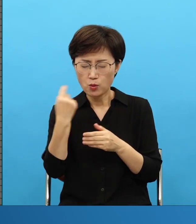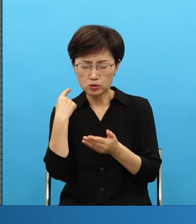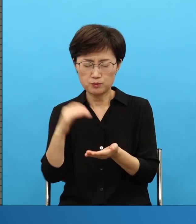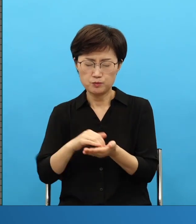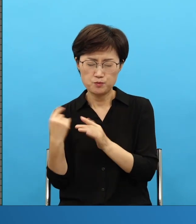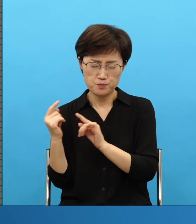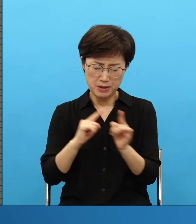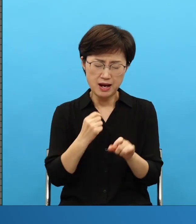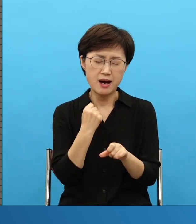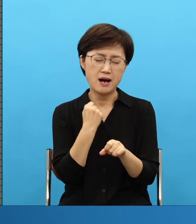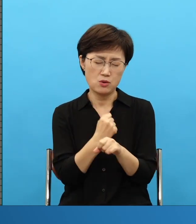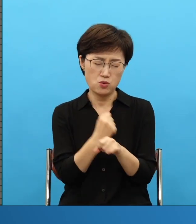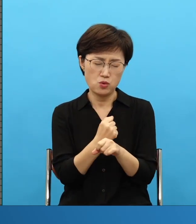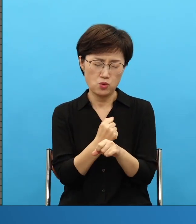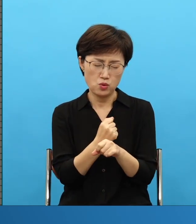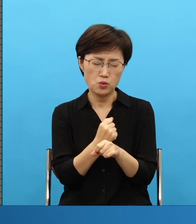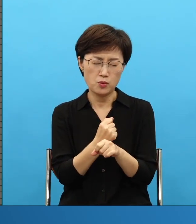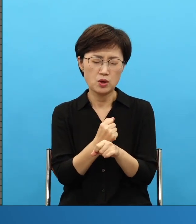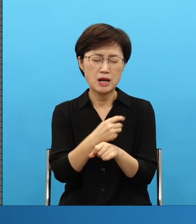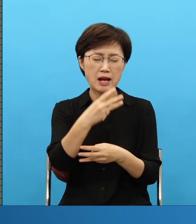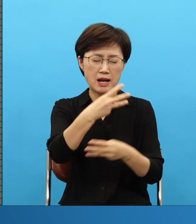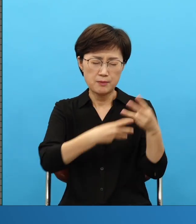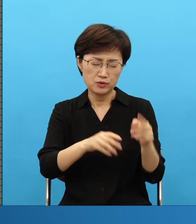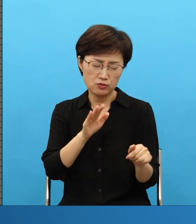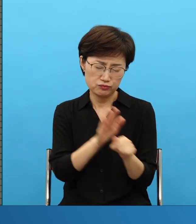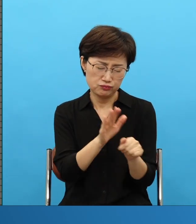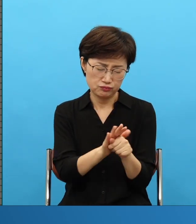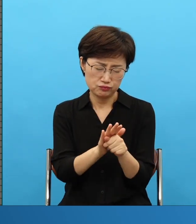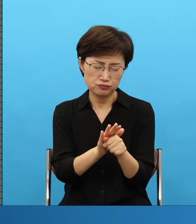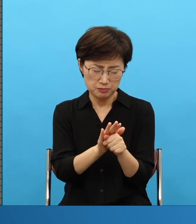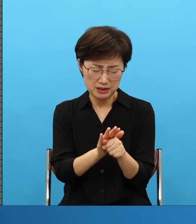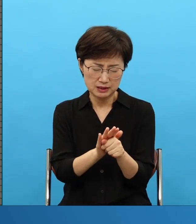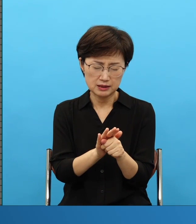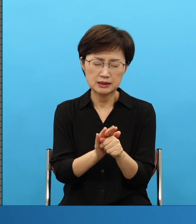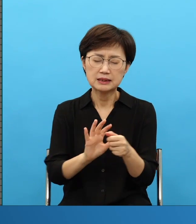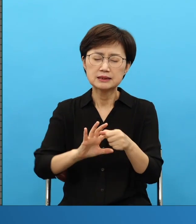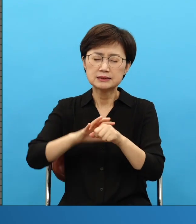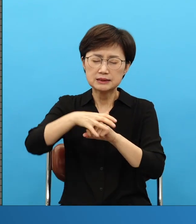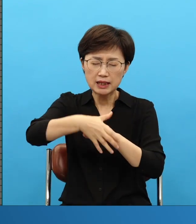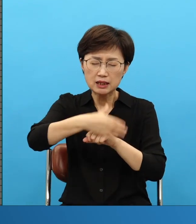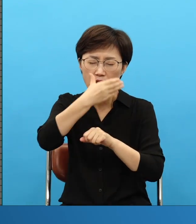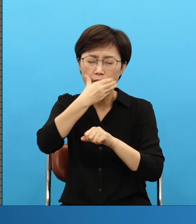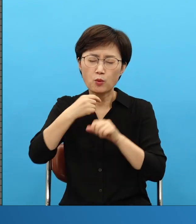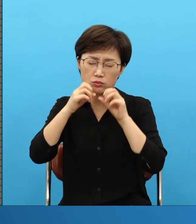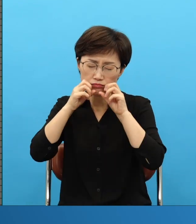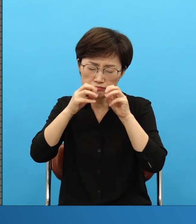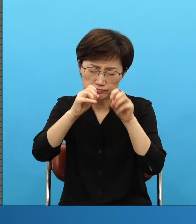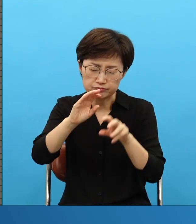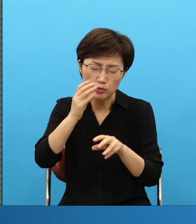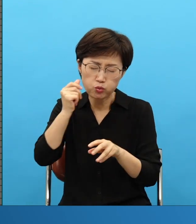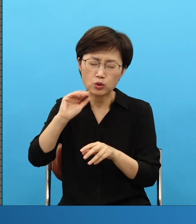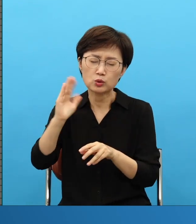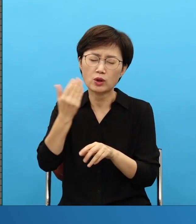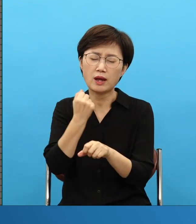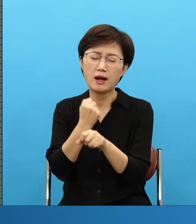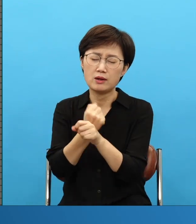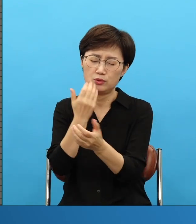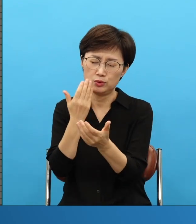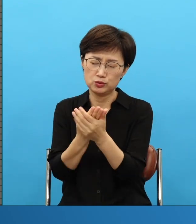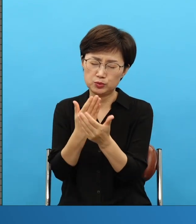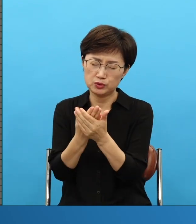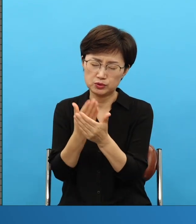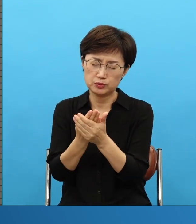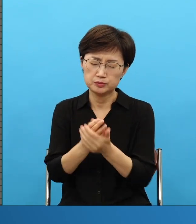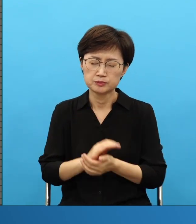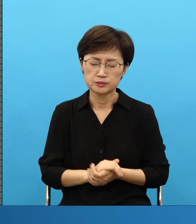복음하게 하옵소서. You have led us as a church that can evangelize the 237 nations and 5,000 tribes. May each and every believer restore the economy of light and help the